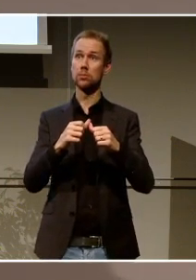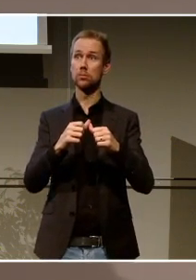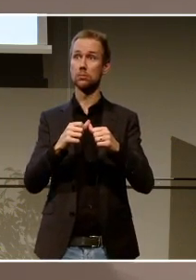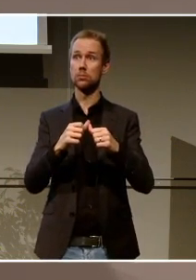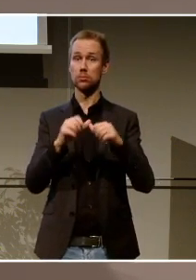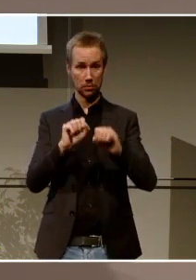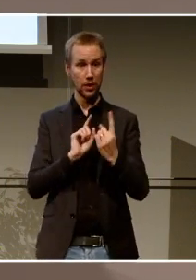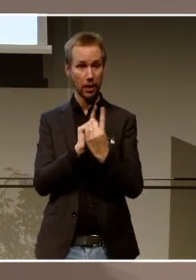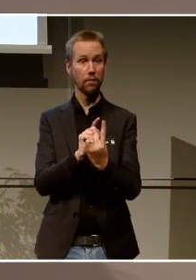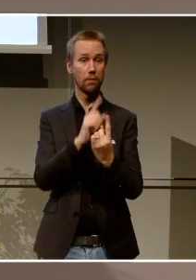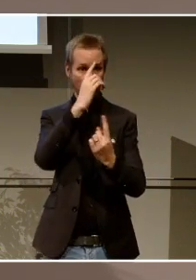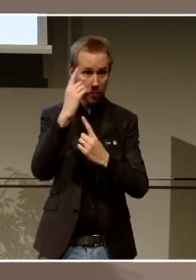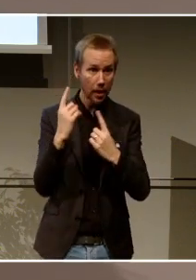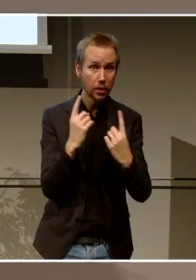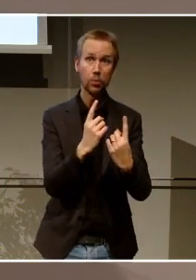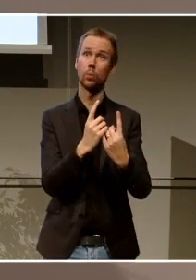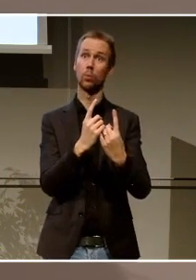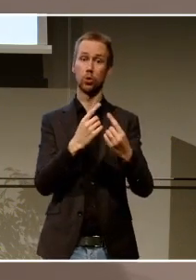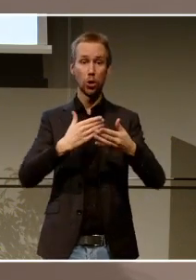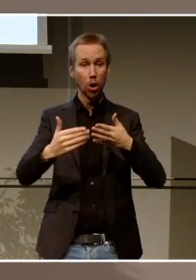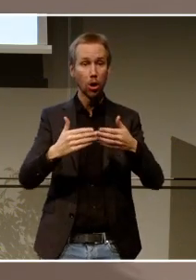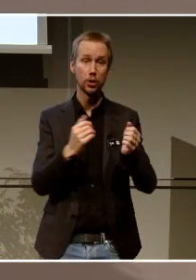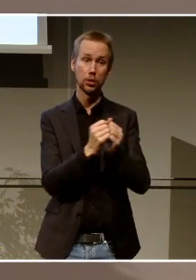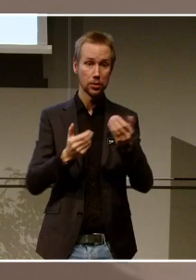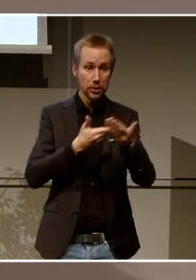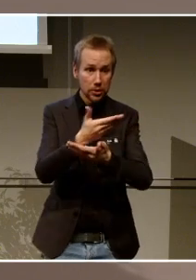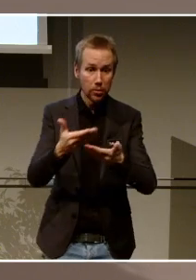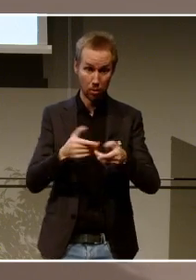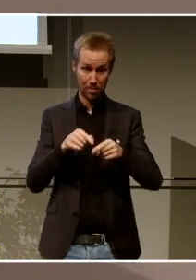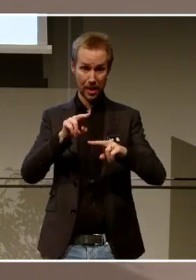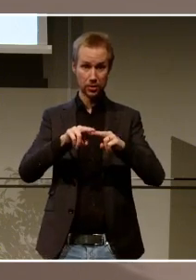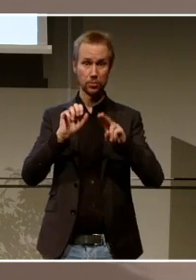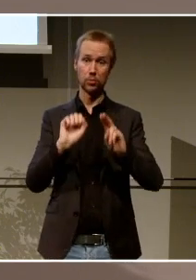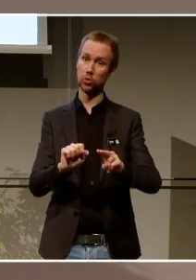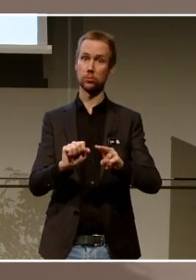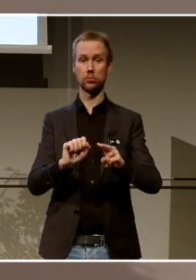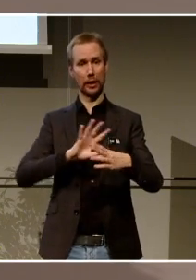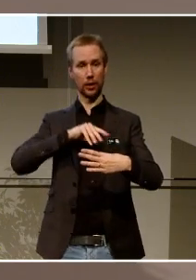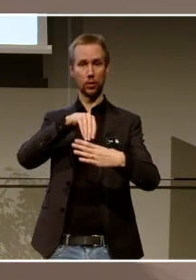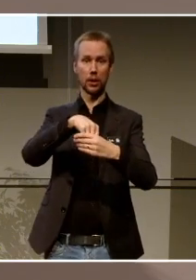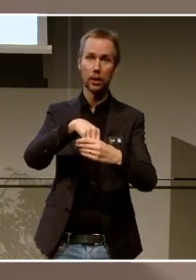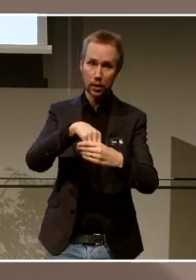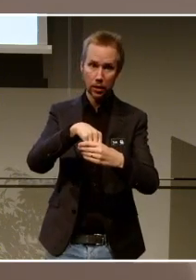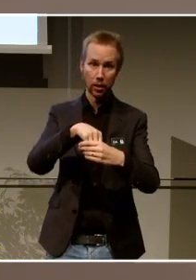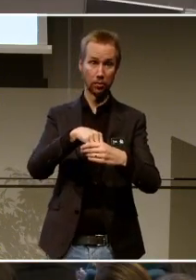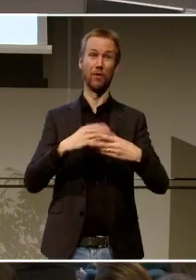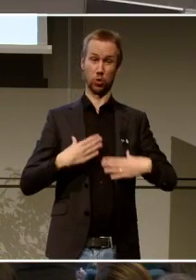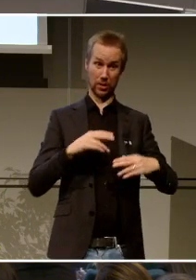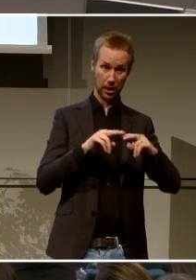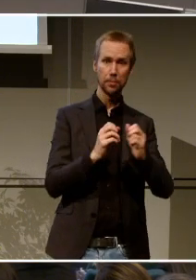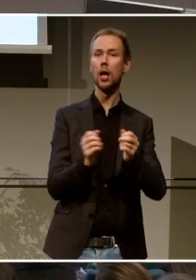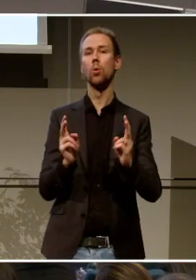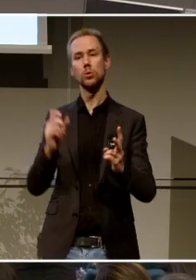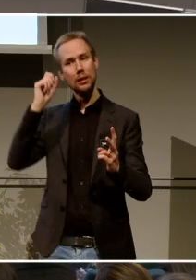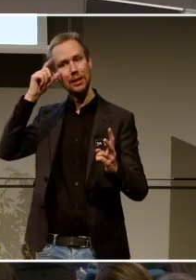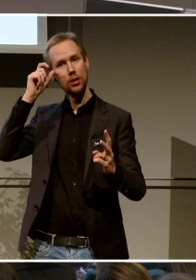tillsammans. Men platserna måste vara inkluderande och möjliggörande. Samtidigt som alla digitala system vi använder behöver också vara det. Men